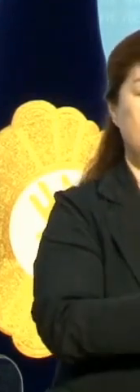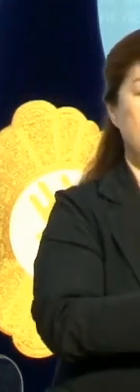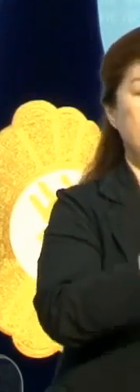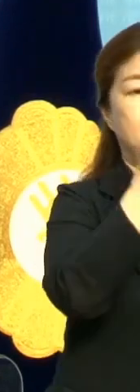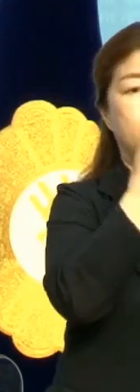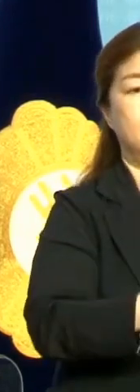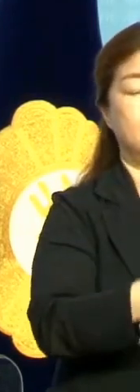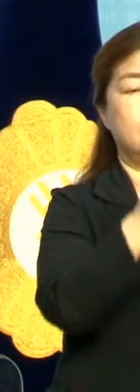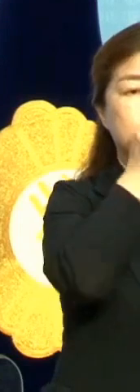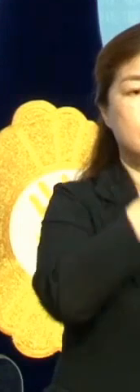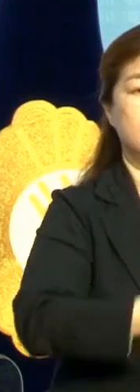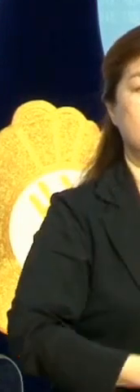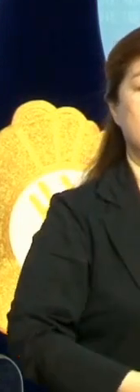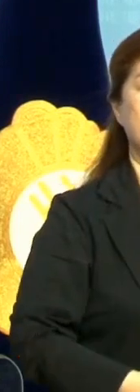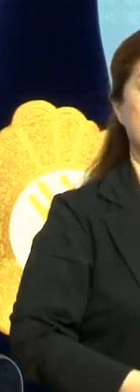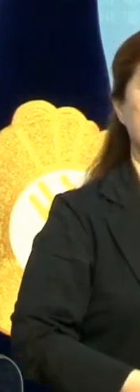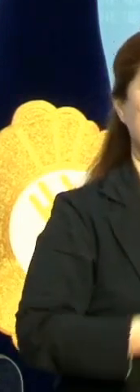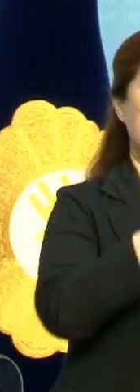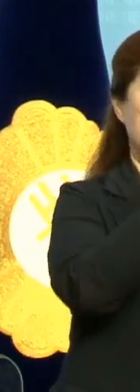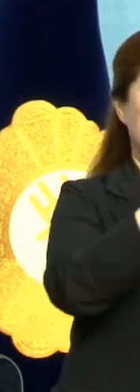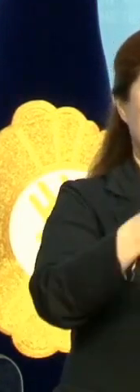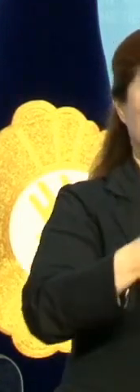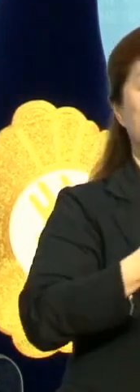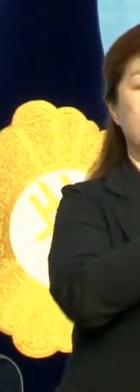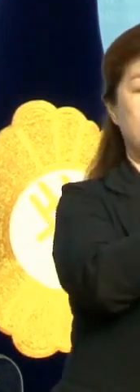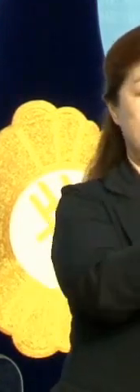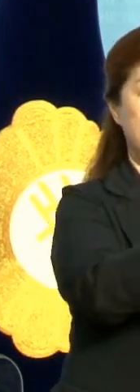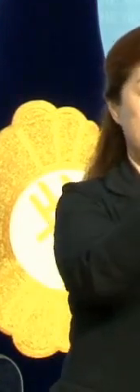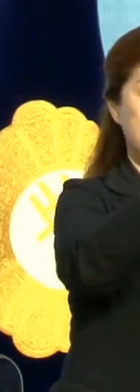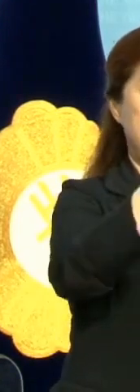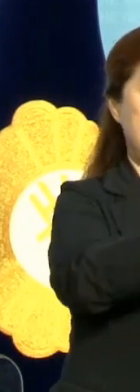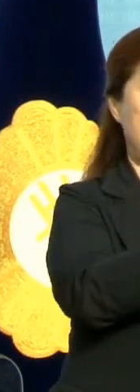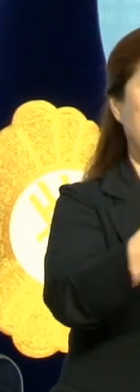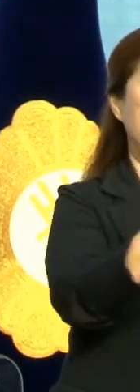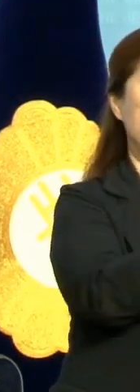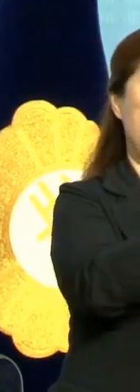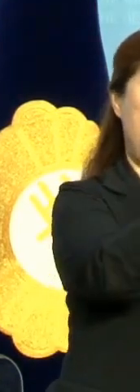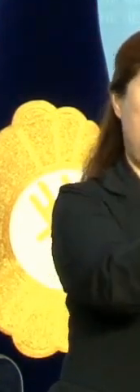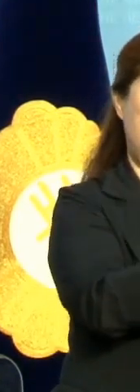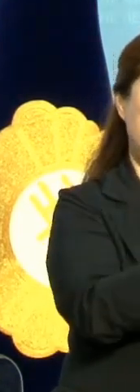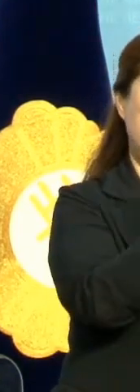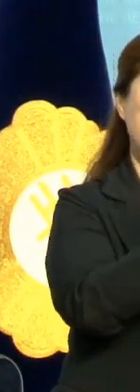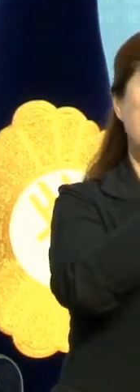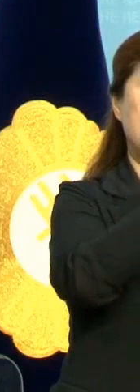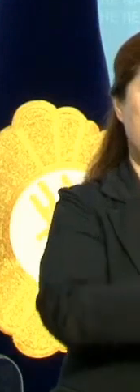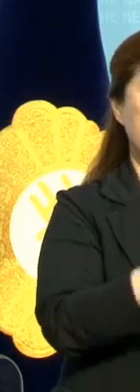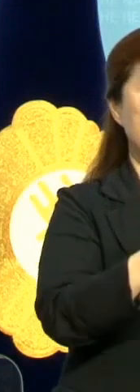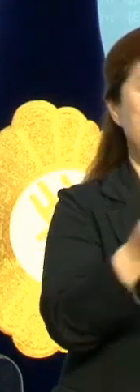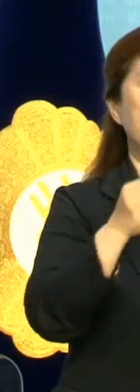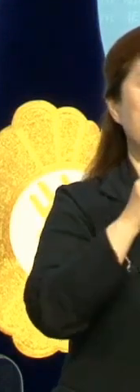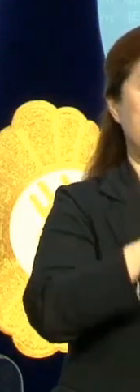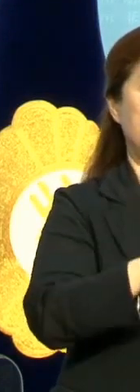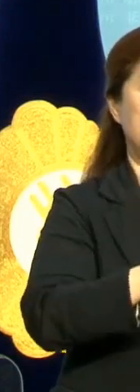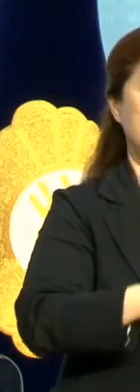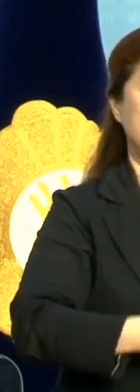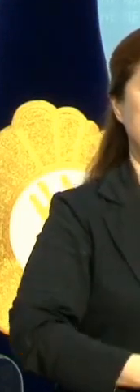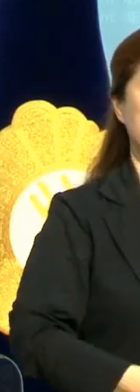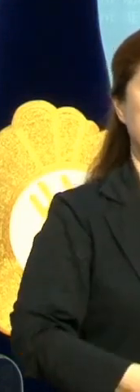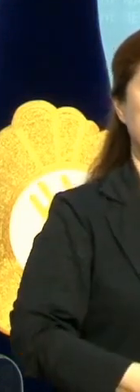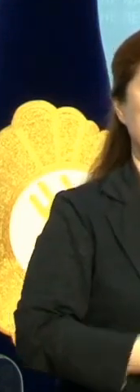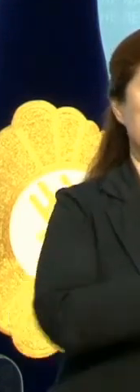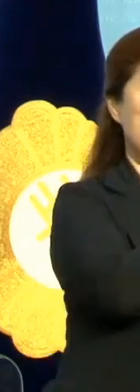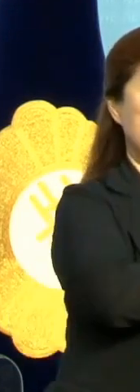있습니다. 제가 21대 국회에서 제출한 상법 개정안에 이 집중투표제가 포함되어 있습니다. 이사회를